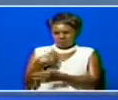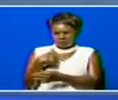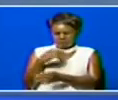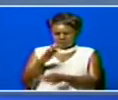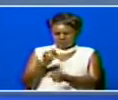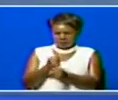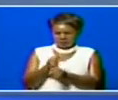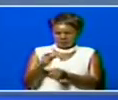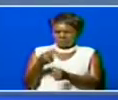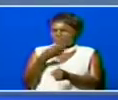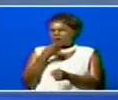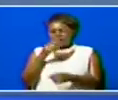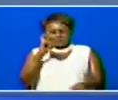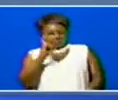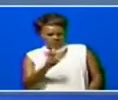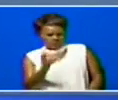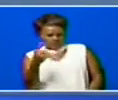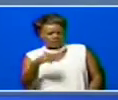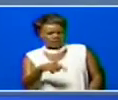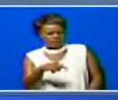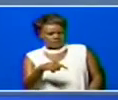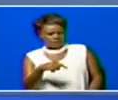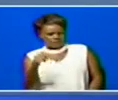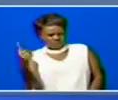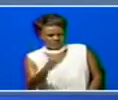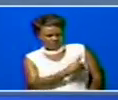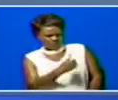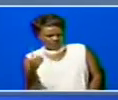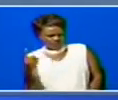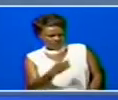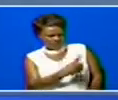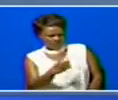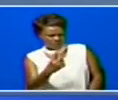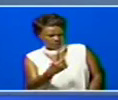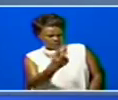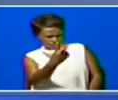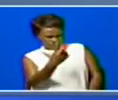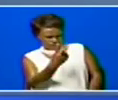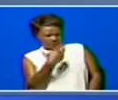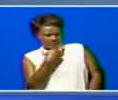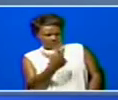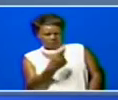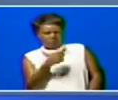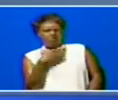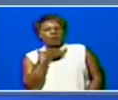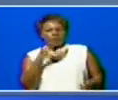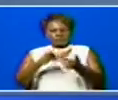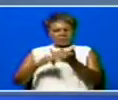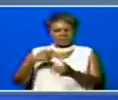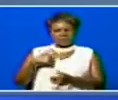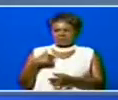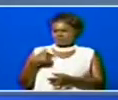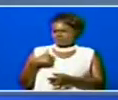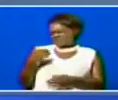na ule jamaa alikuwa anapitia sana huko anakuja anapita na kam akawa ameniambia anataka kunioa